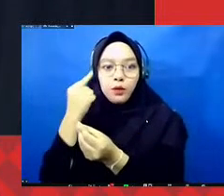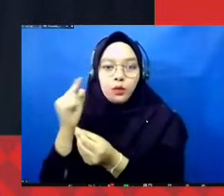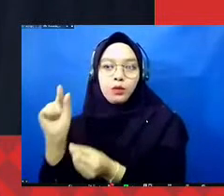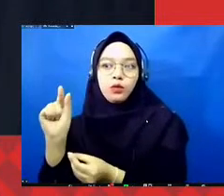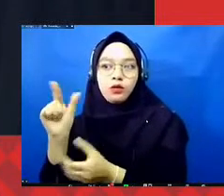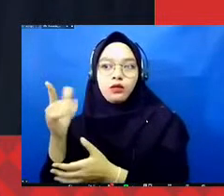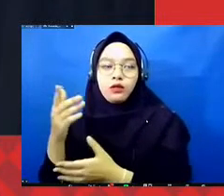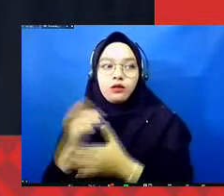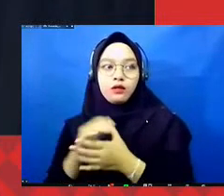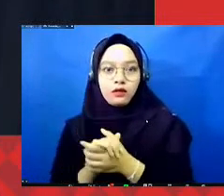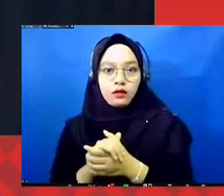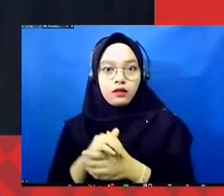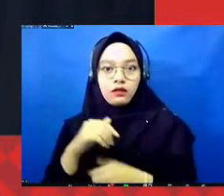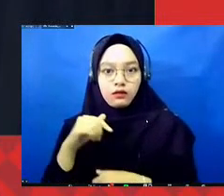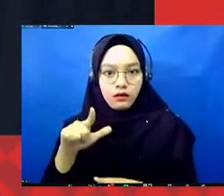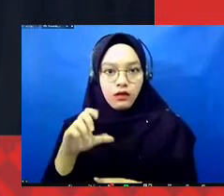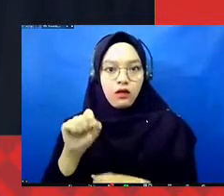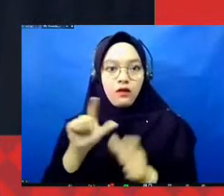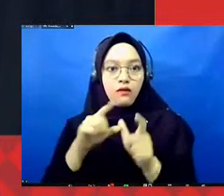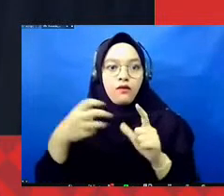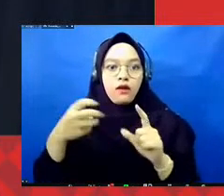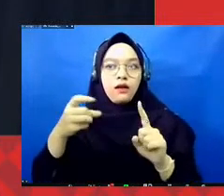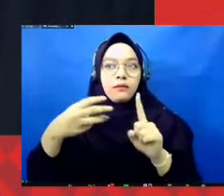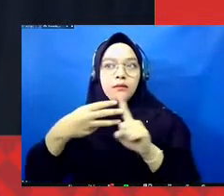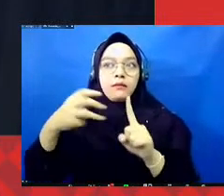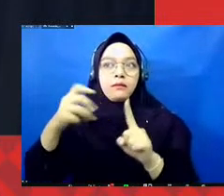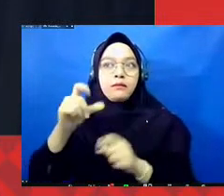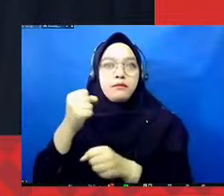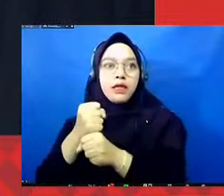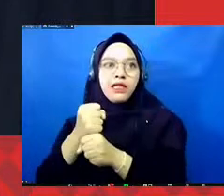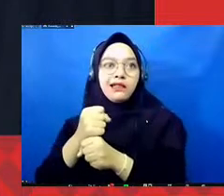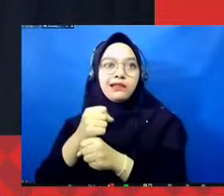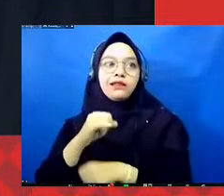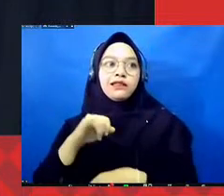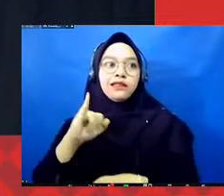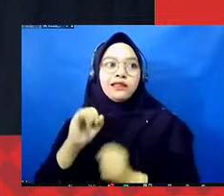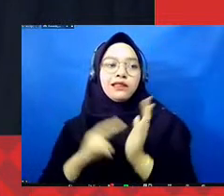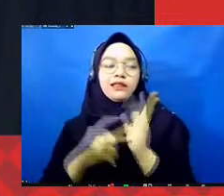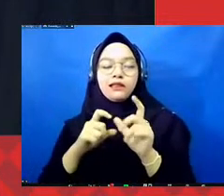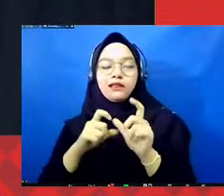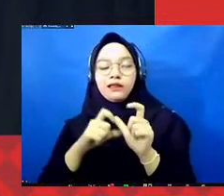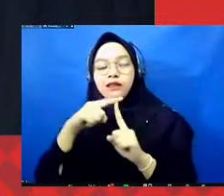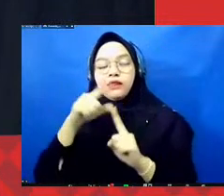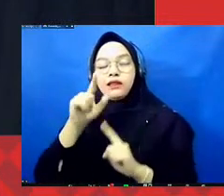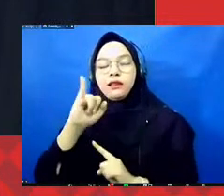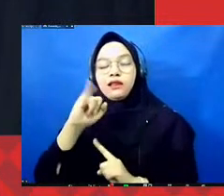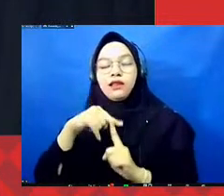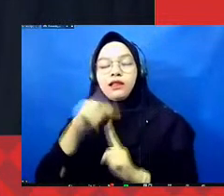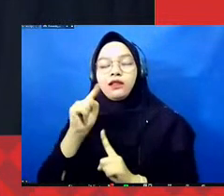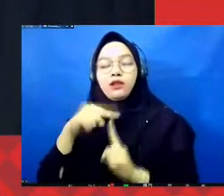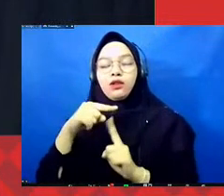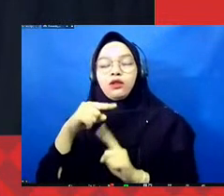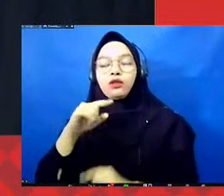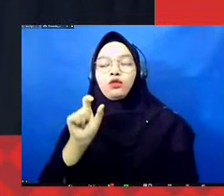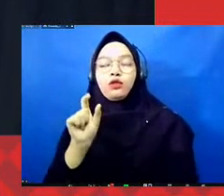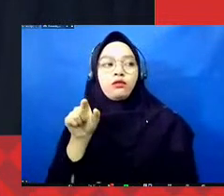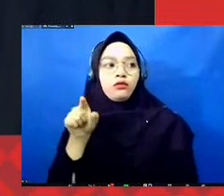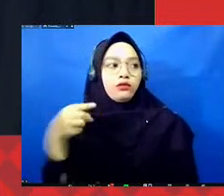Raoul Wallenberg Institute yang akan menyampaikan video message